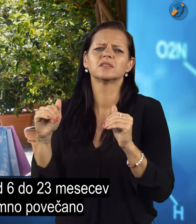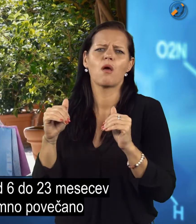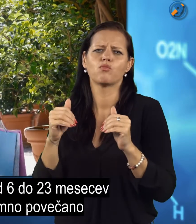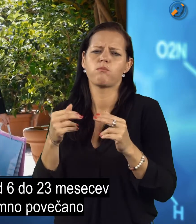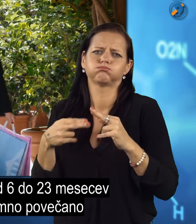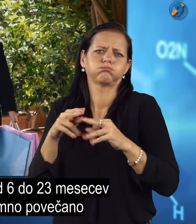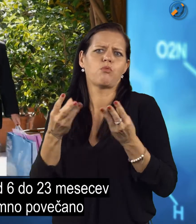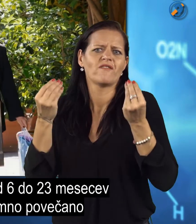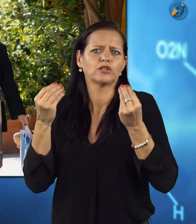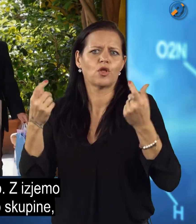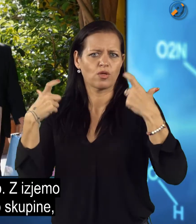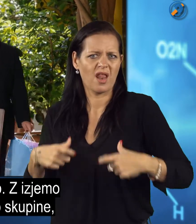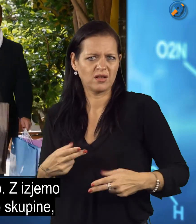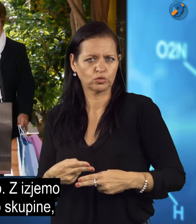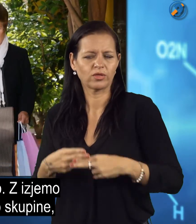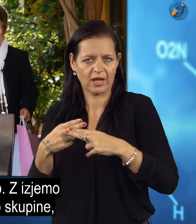težo.